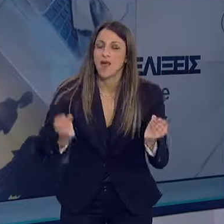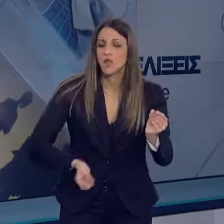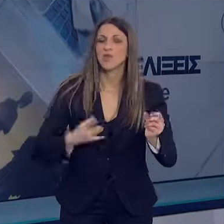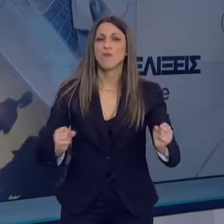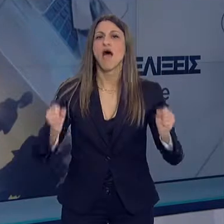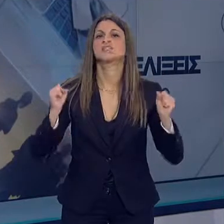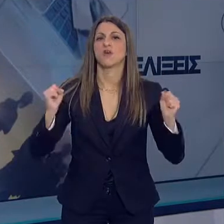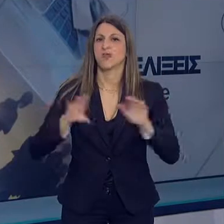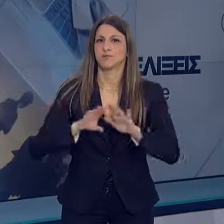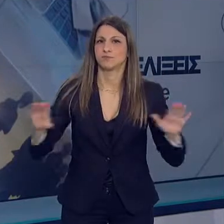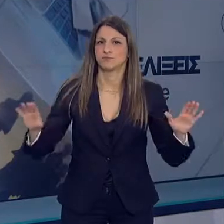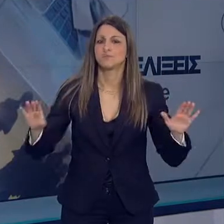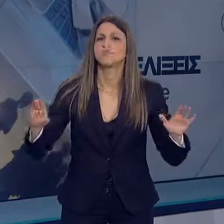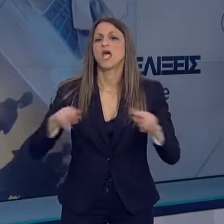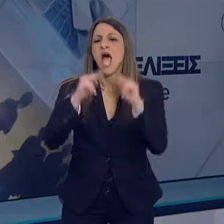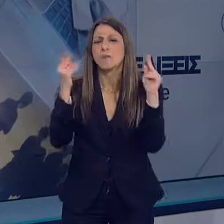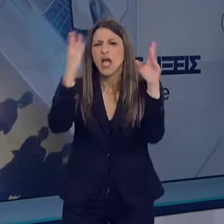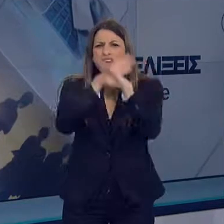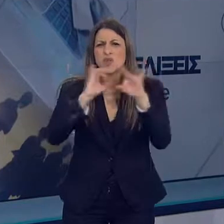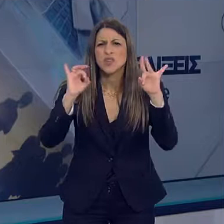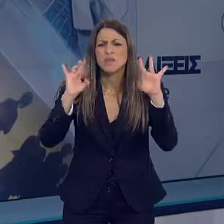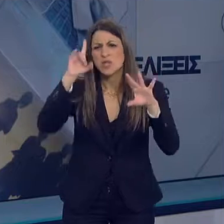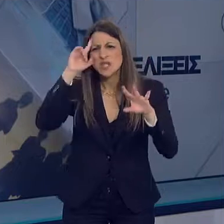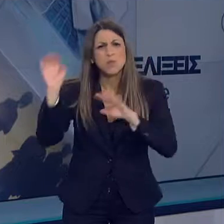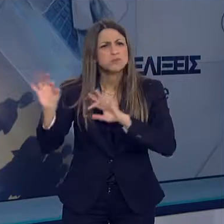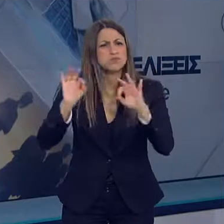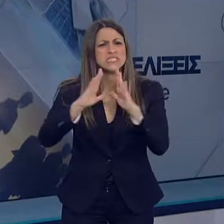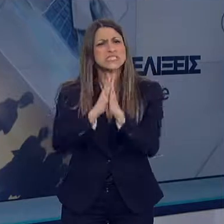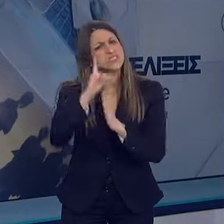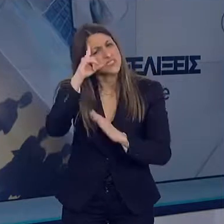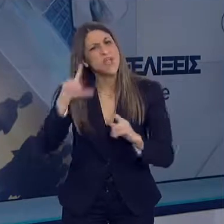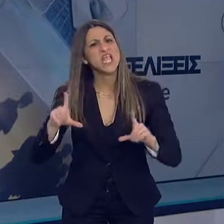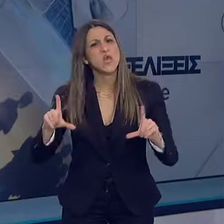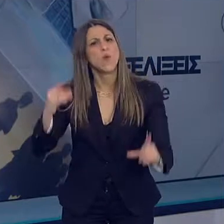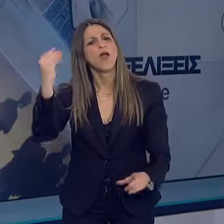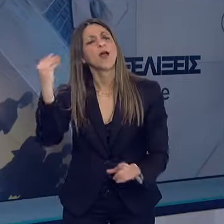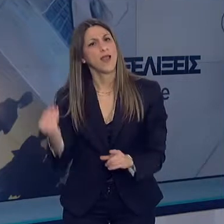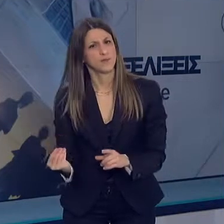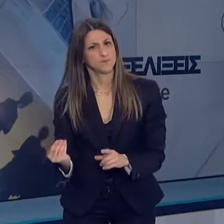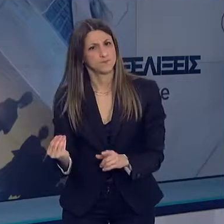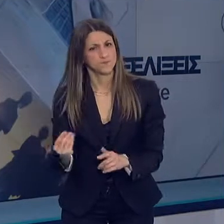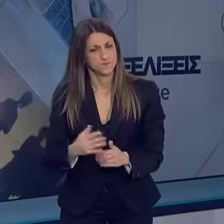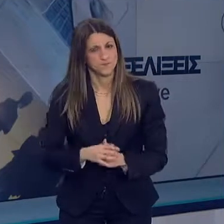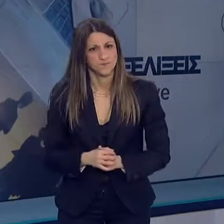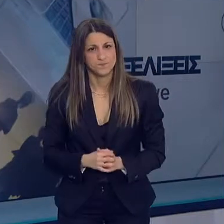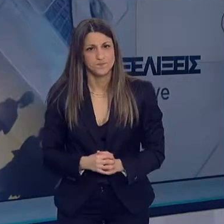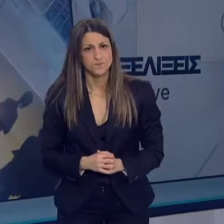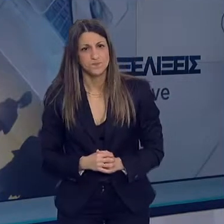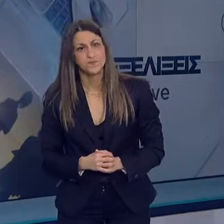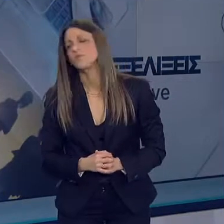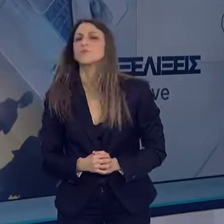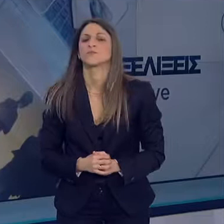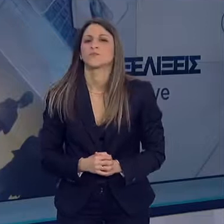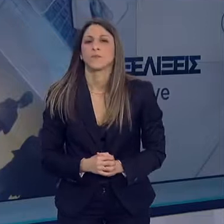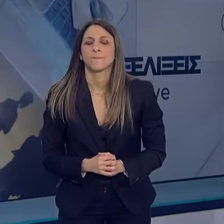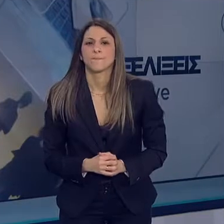ασφαλείς να πούμε ότι δεν υπάρχουν πίσω από αυτά τα κρούσματα προσδιόριστης πηγής μετάδοσης κάποιοι μεγάλοι κύκλοι μετάδοσης στην κοινότητα. Πιστεύουμε θα το